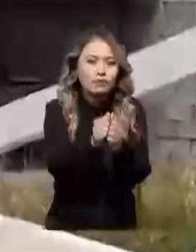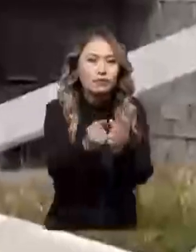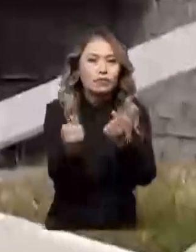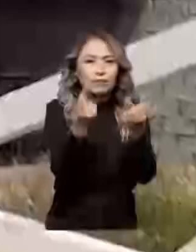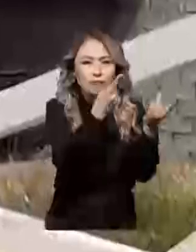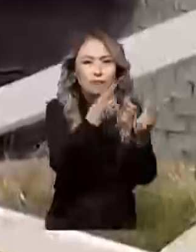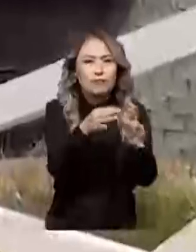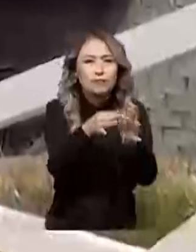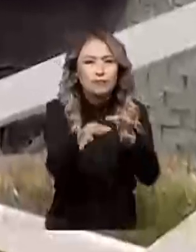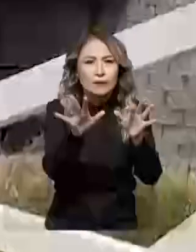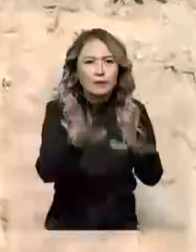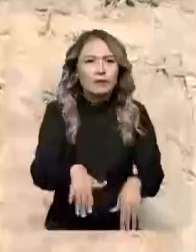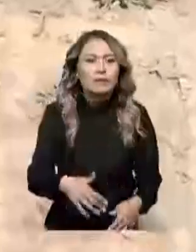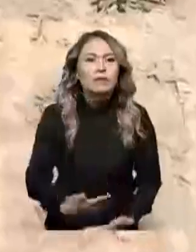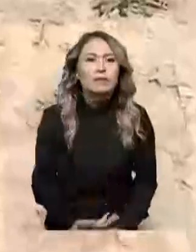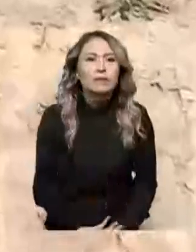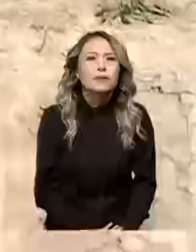сыртына шығарып тастаған.